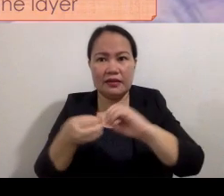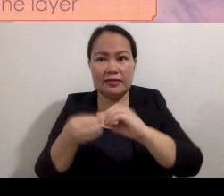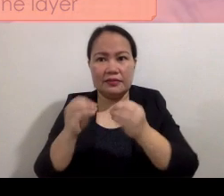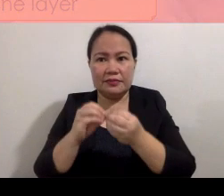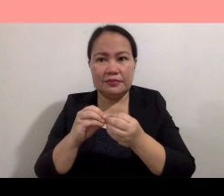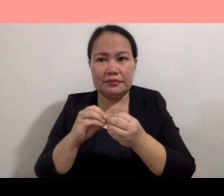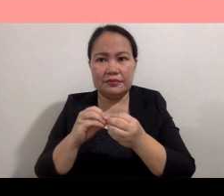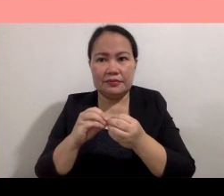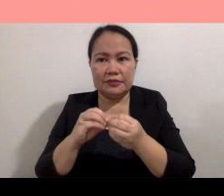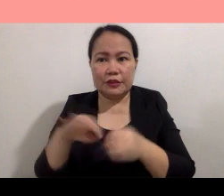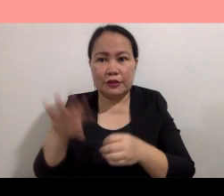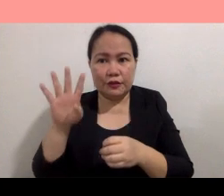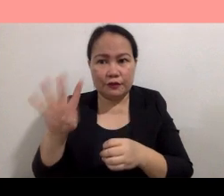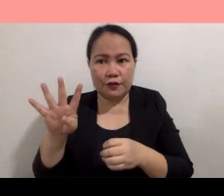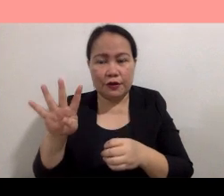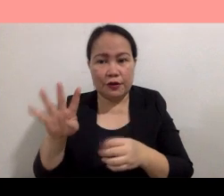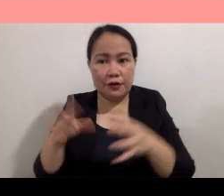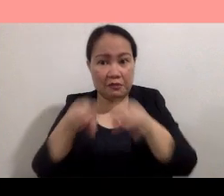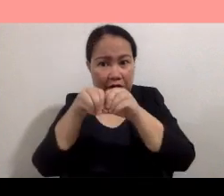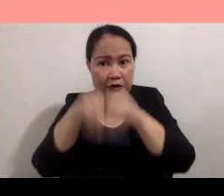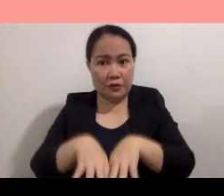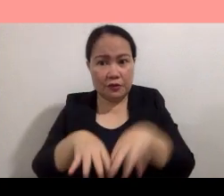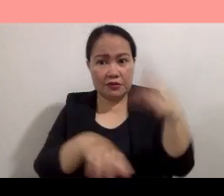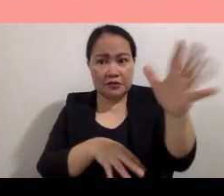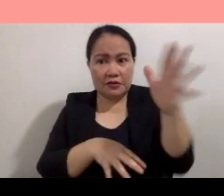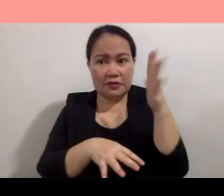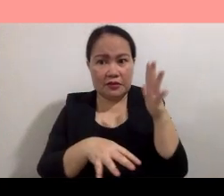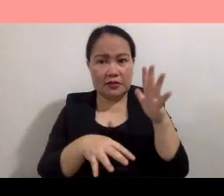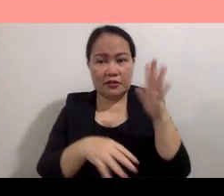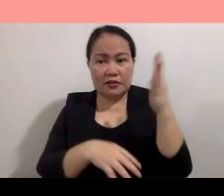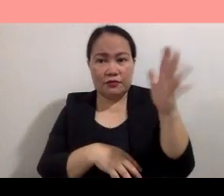Pagkaubos at pagkawala ng mga punong kahoy sa mga gubat.